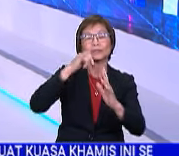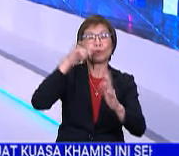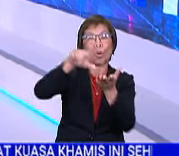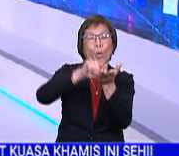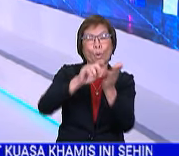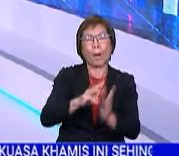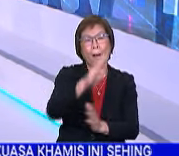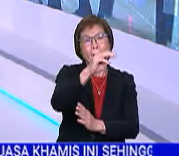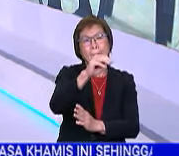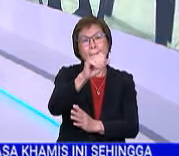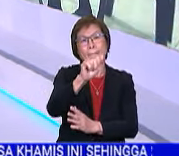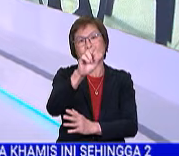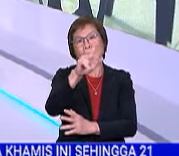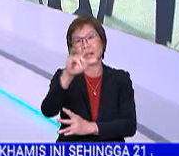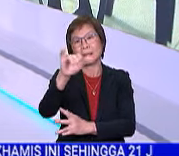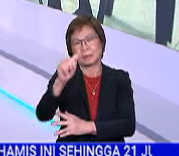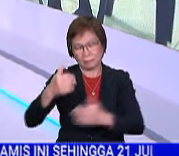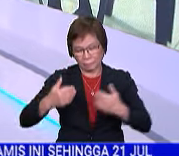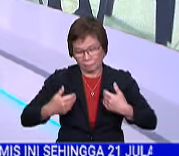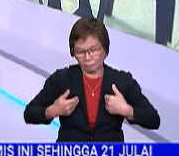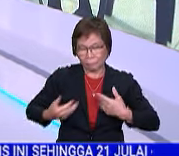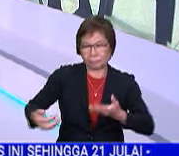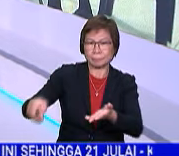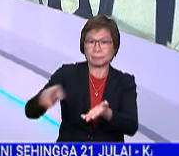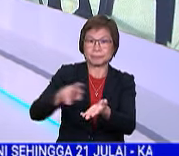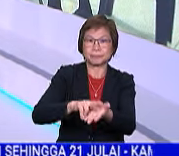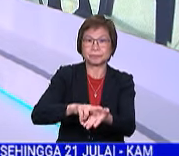Wartawan Marlia Muhammad ada laporannya.